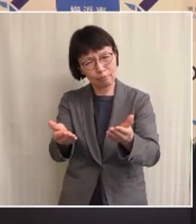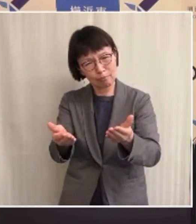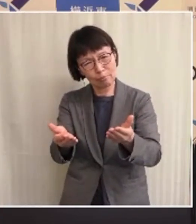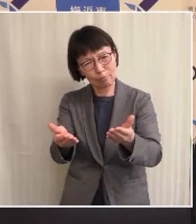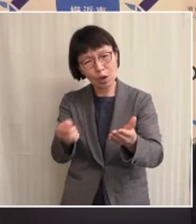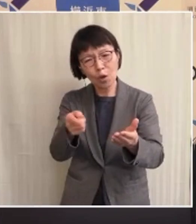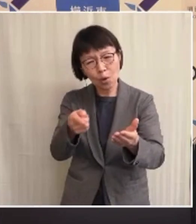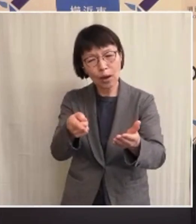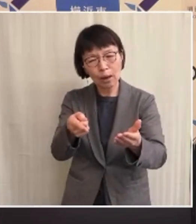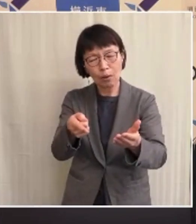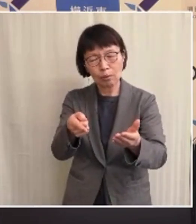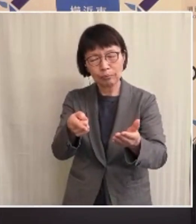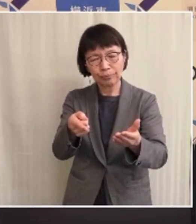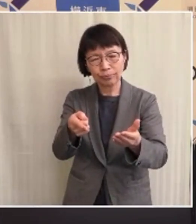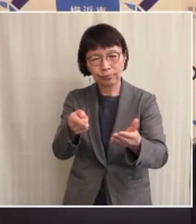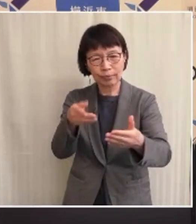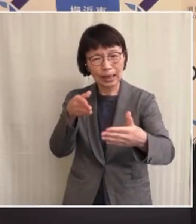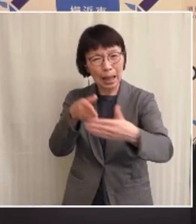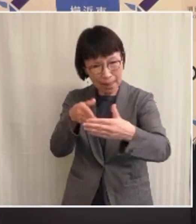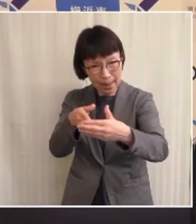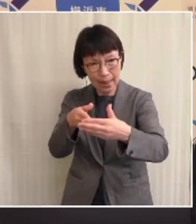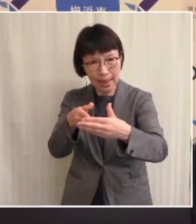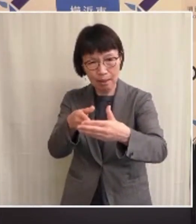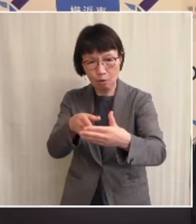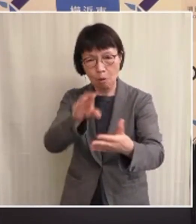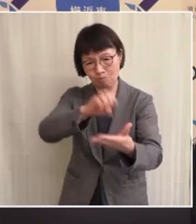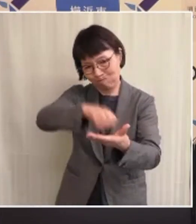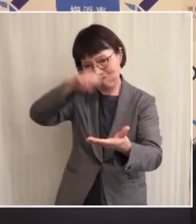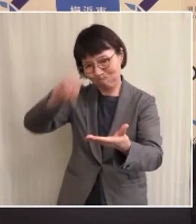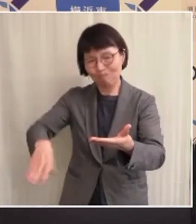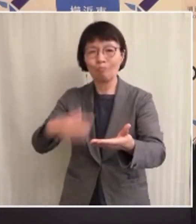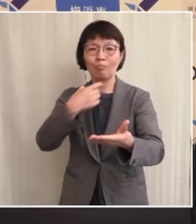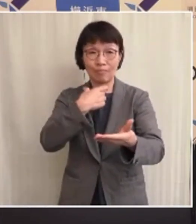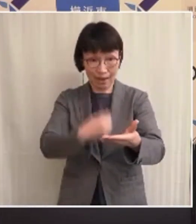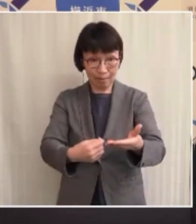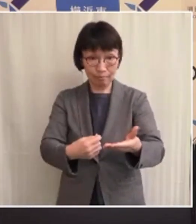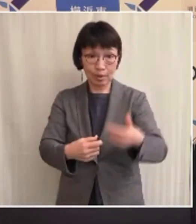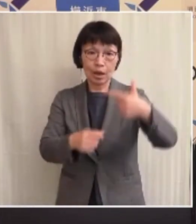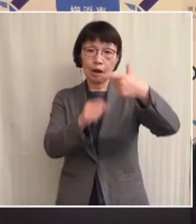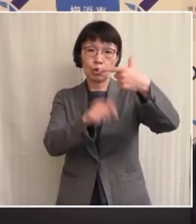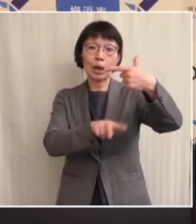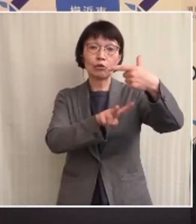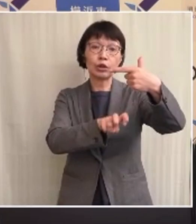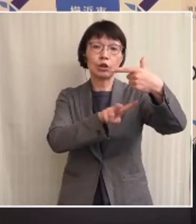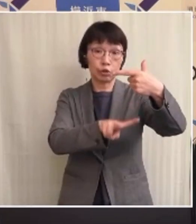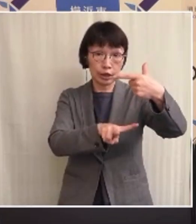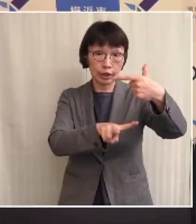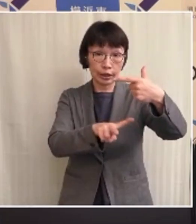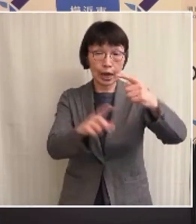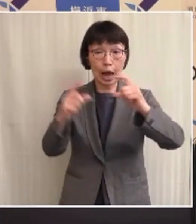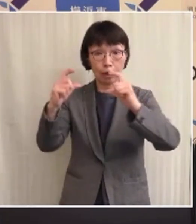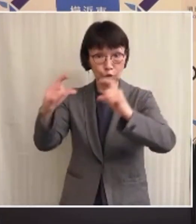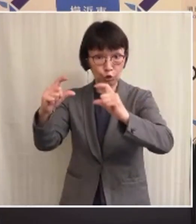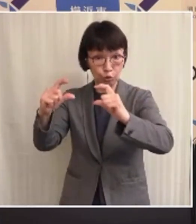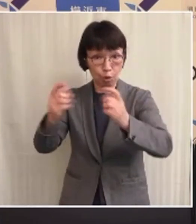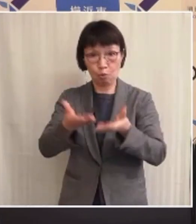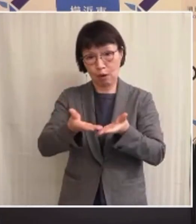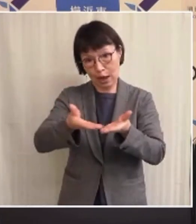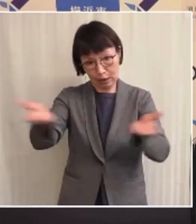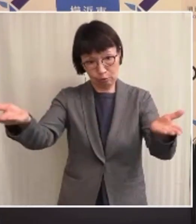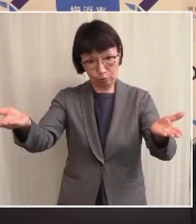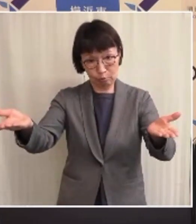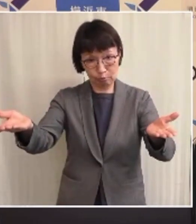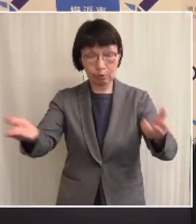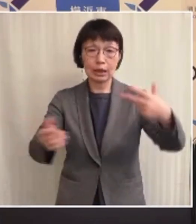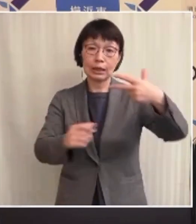ですね、取りたいなというふうに思っております。6月22日からクーポン、配布いたしまして